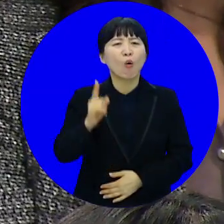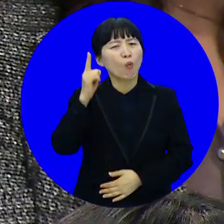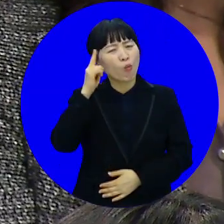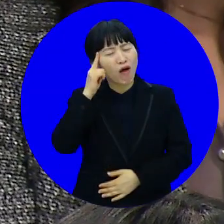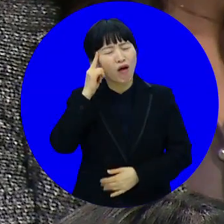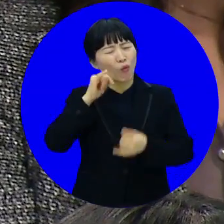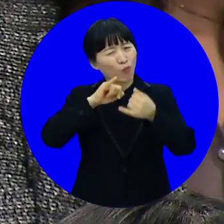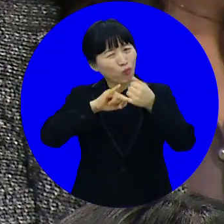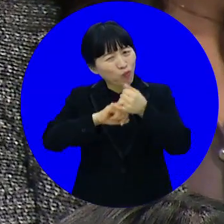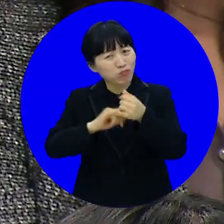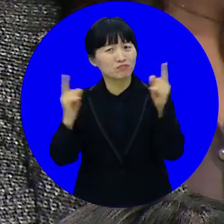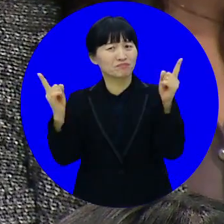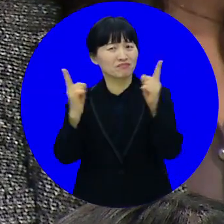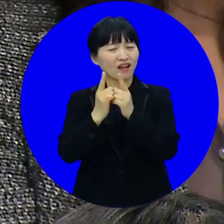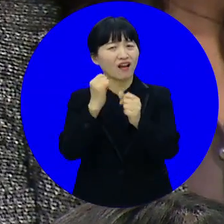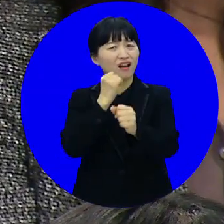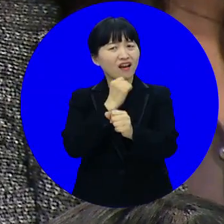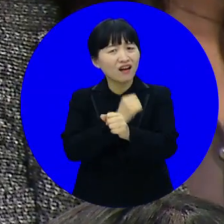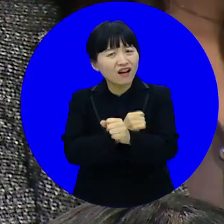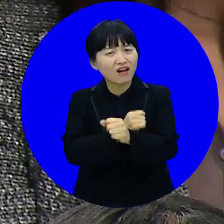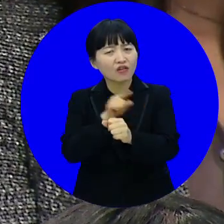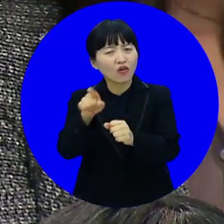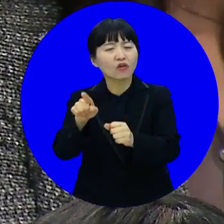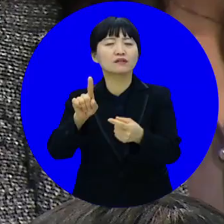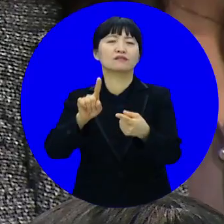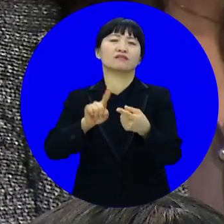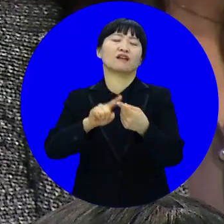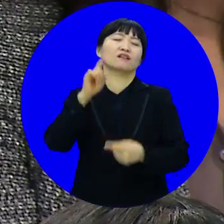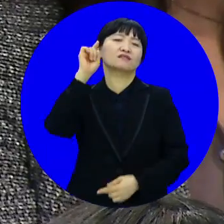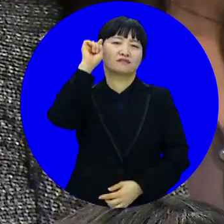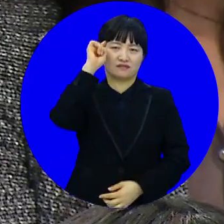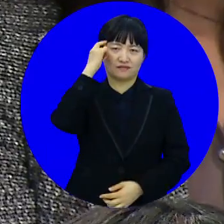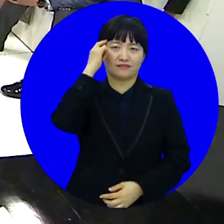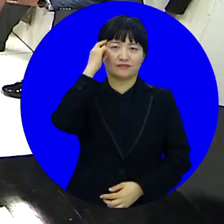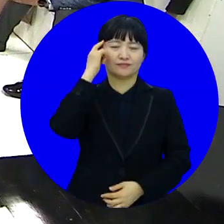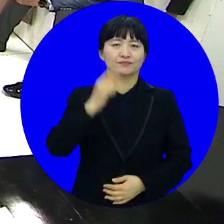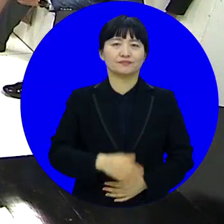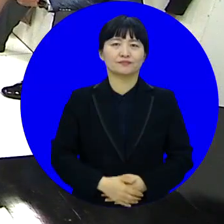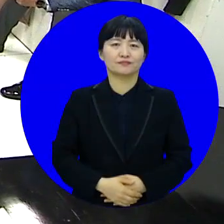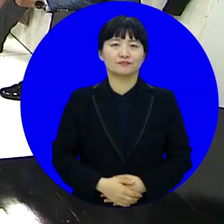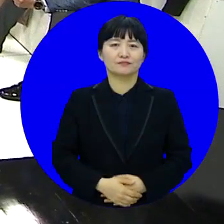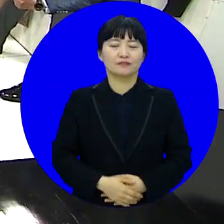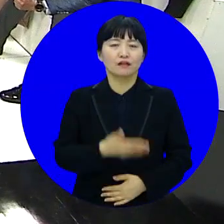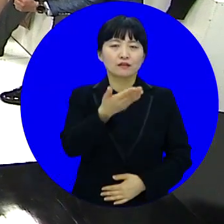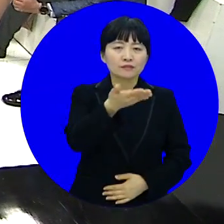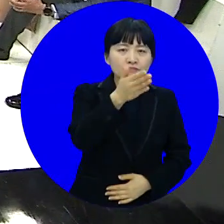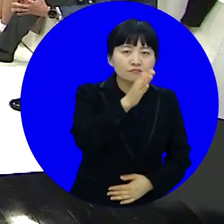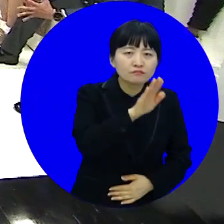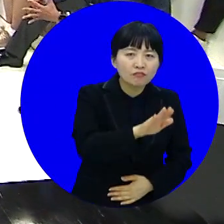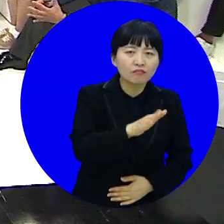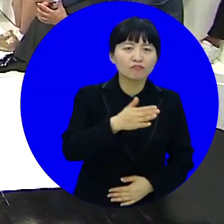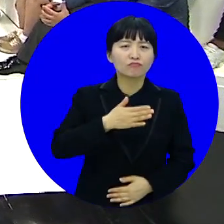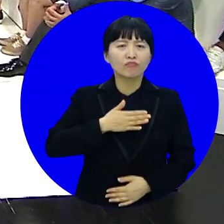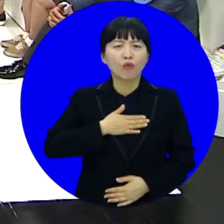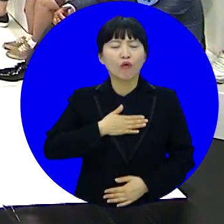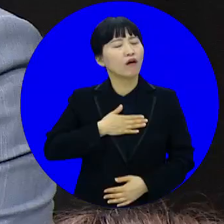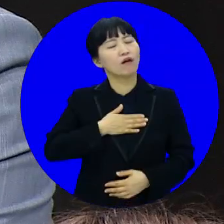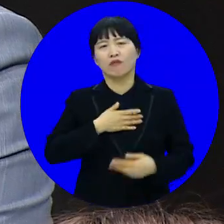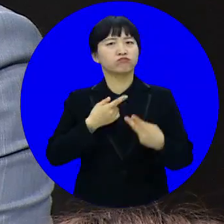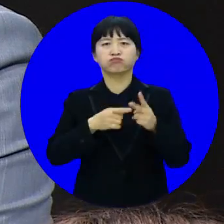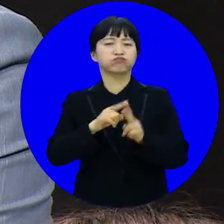저도 힘들고 면접 교섭을 해야 하나 좀 그런 생각이 들거든요. 근데 저는 저 이야기가 이해가 안